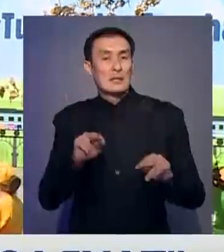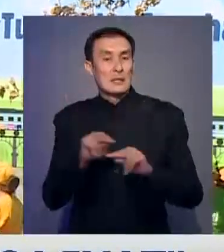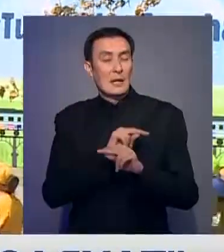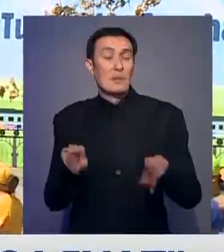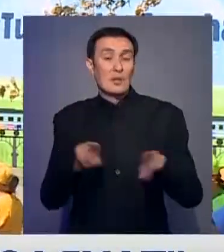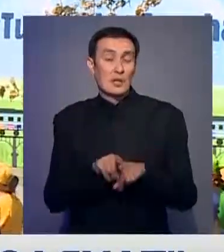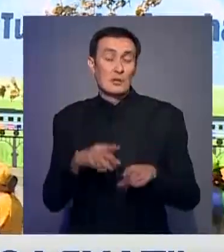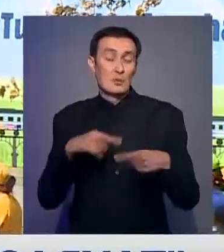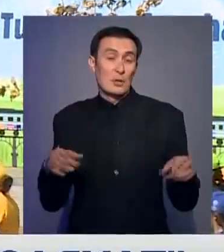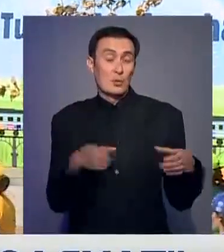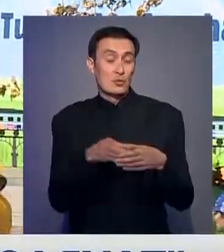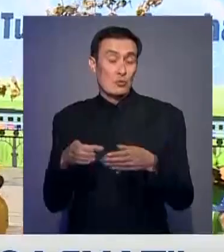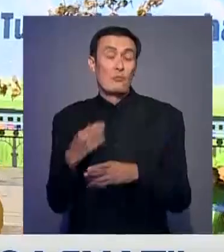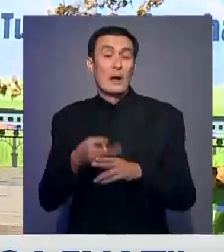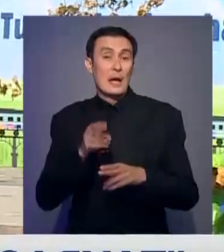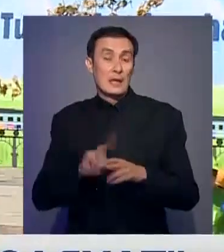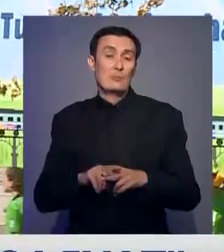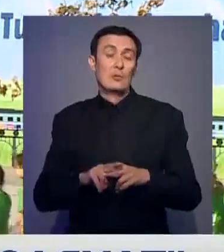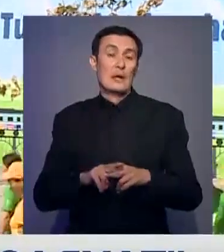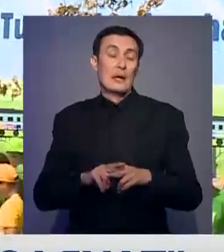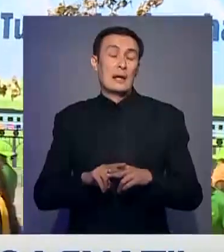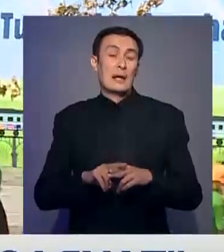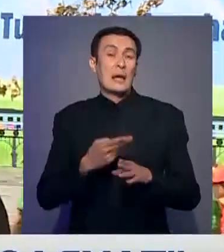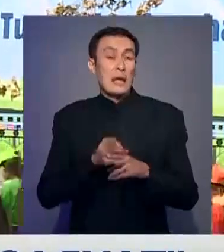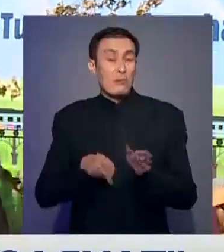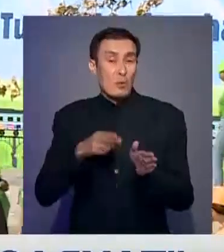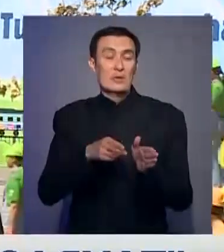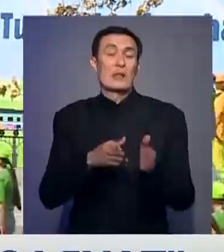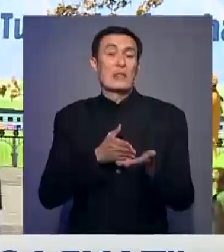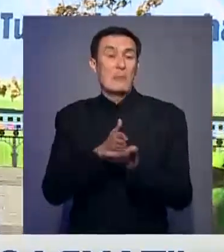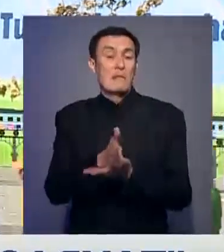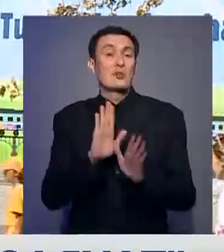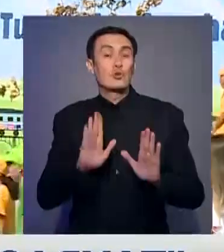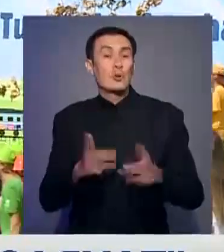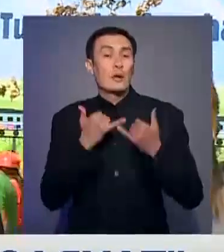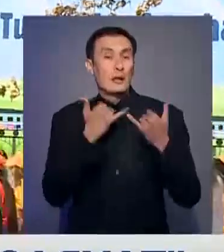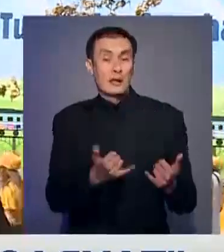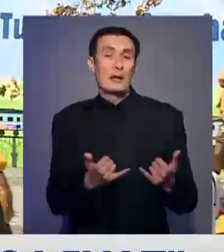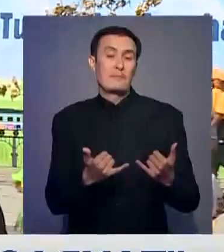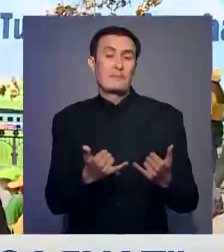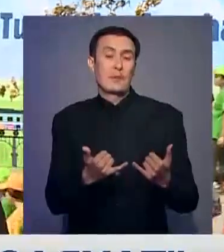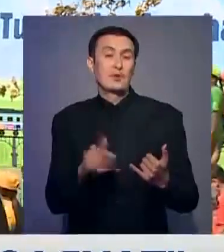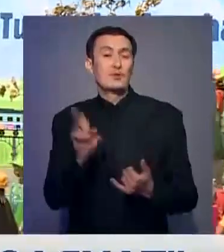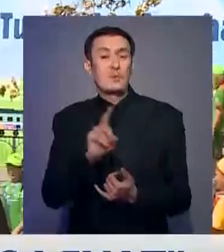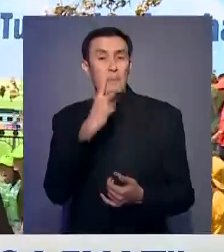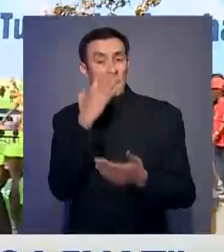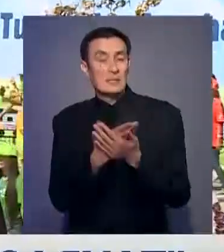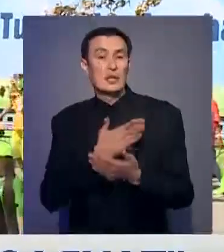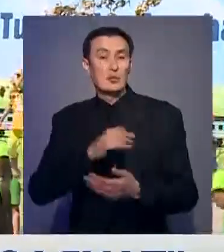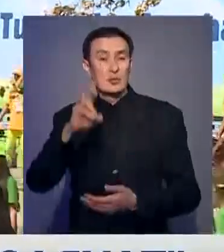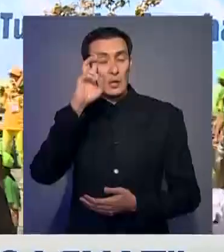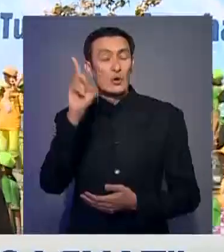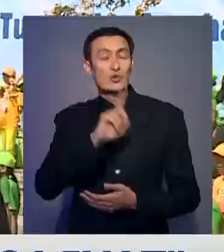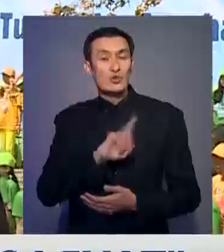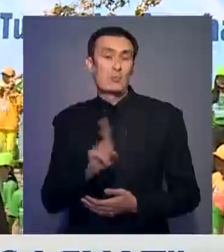так, кружков. Поэтому я думаю, что этот поезд направлен не только на, скажем так, то, чтобы показать нашу страну, но то,